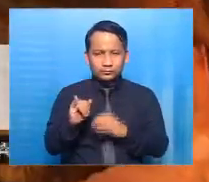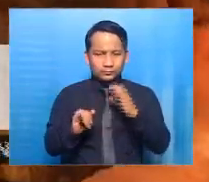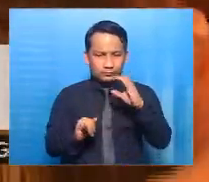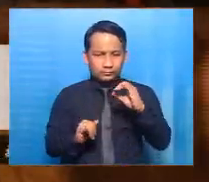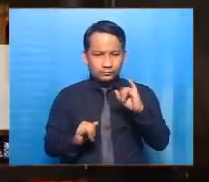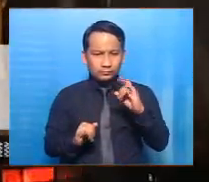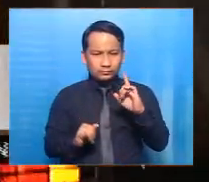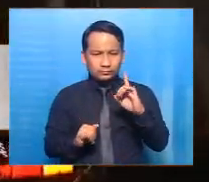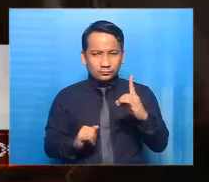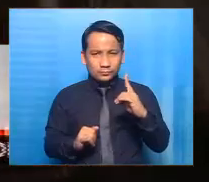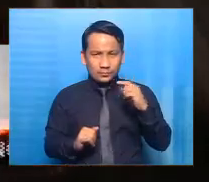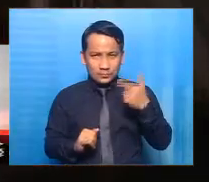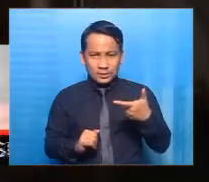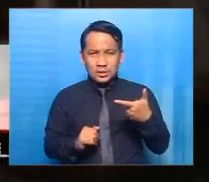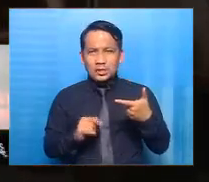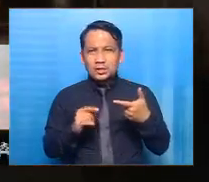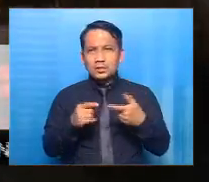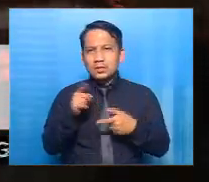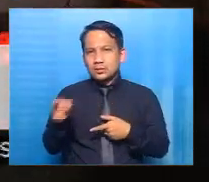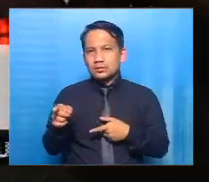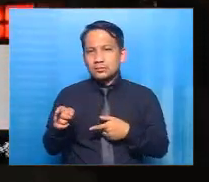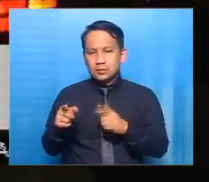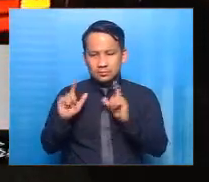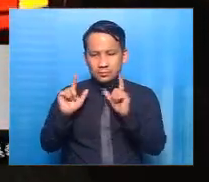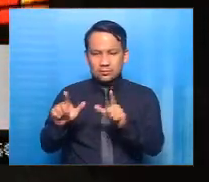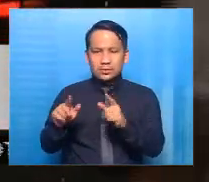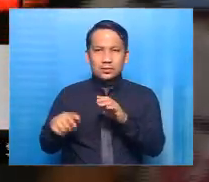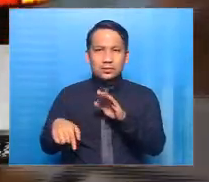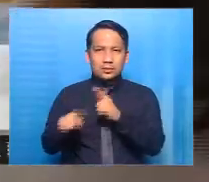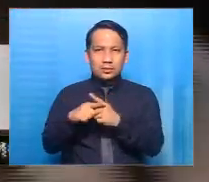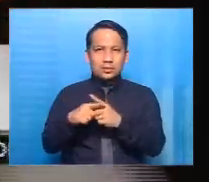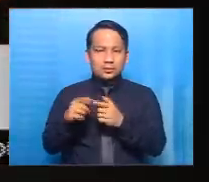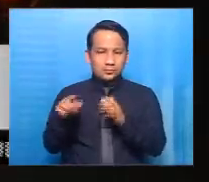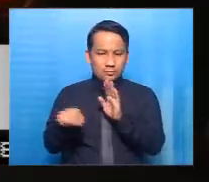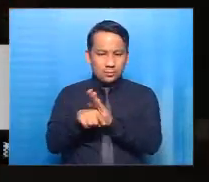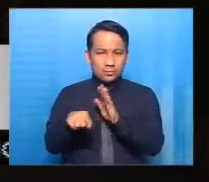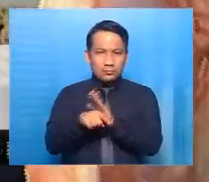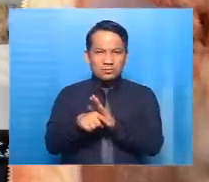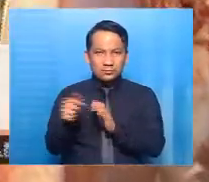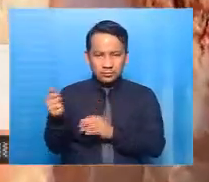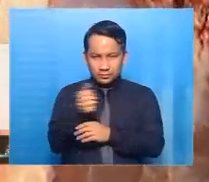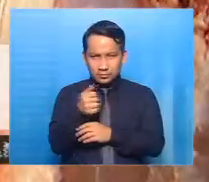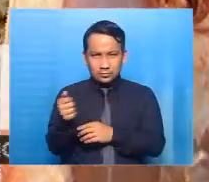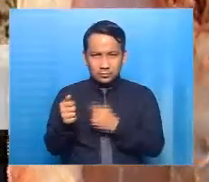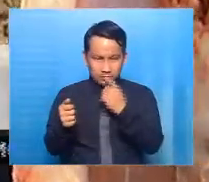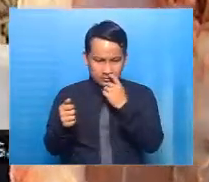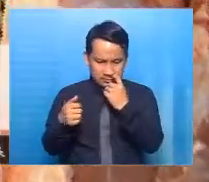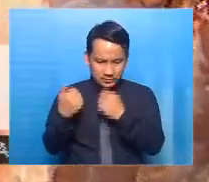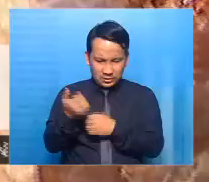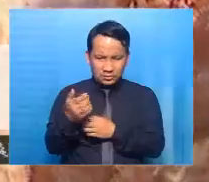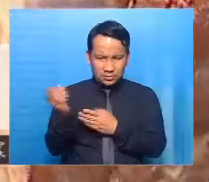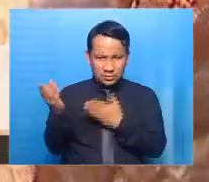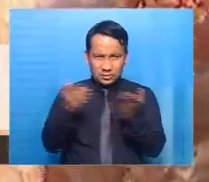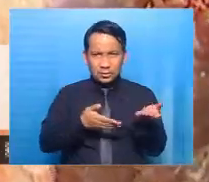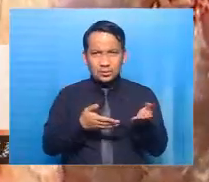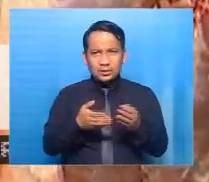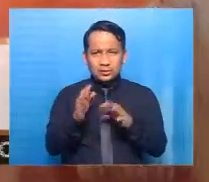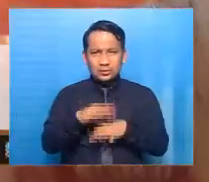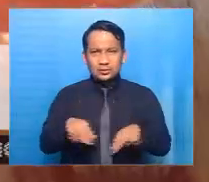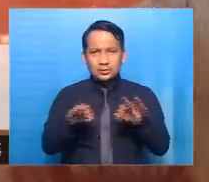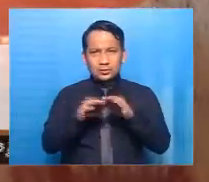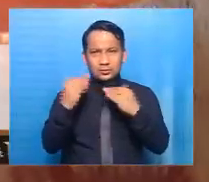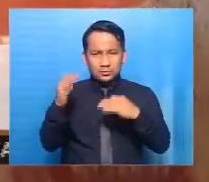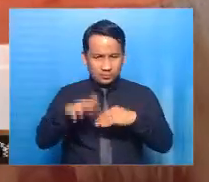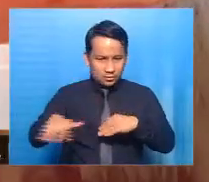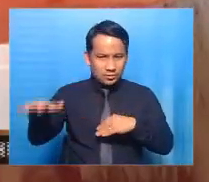CIDG. Ang mga pasaway, mabablocklist at tatanggalan ng transport subsidy. Hirit naman ng mga dealer, ipatupad ang price